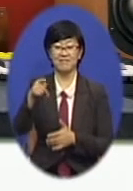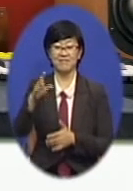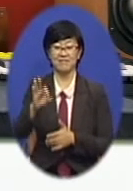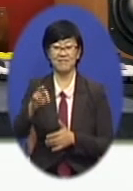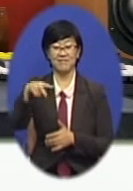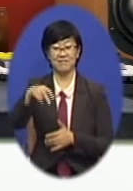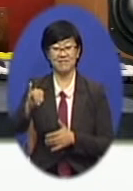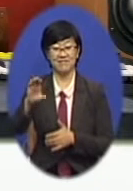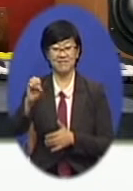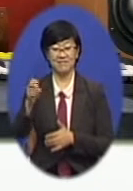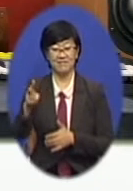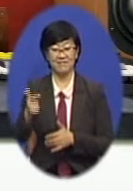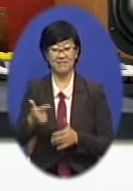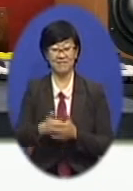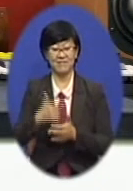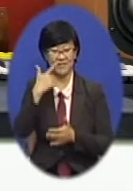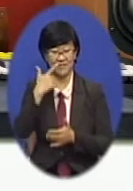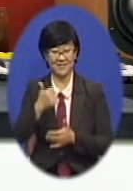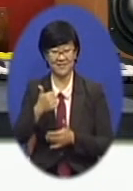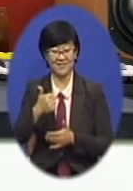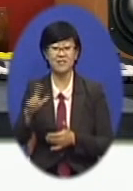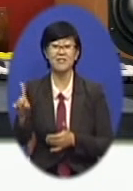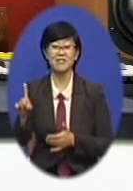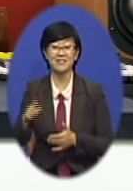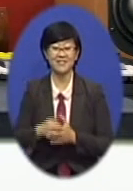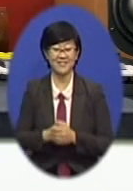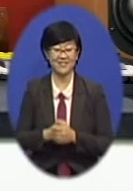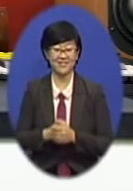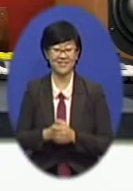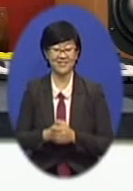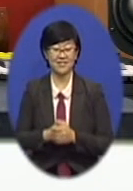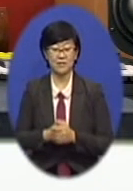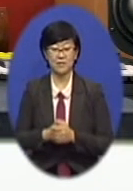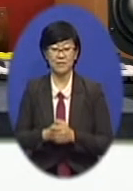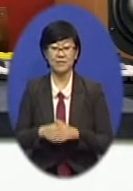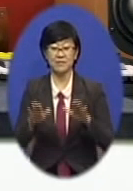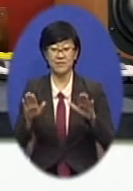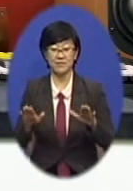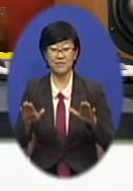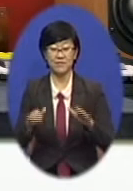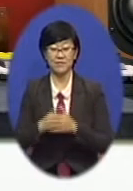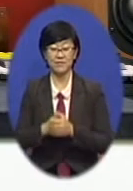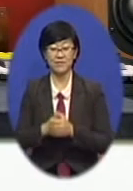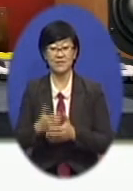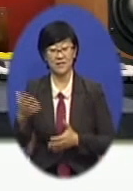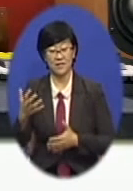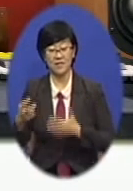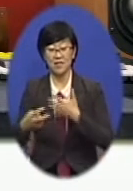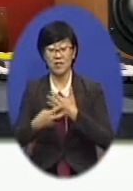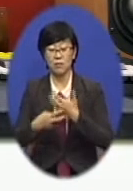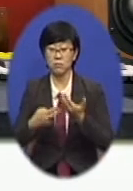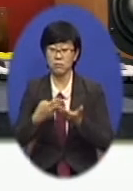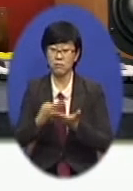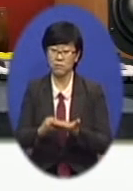정시연이에요. 시연이? 아유. 그럼 시연이 아빠는 지금 어디 계세요? 아빠는 오늘 잠깐 아파서 병원에 있어요. 아니,